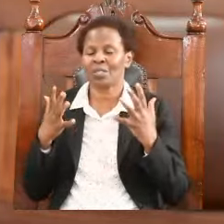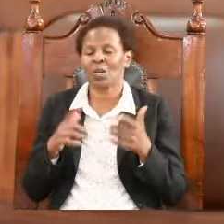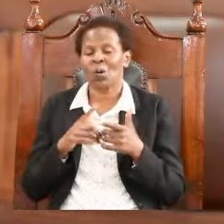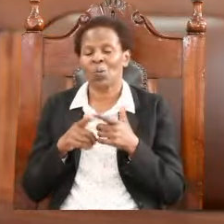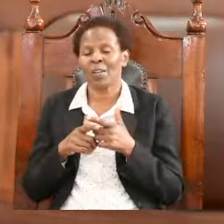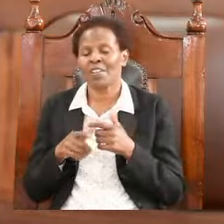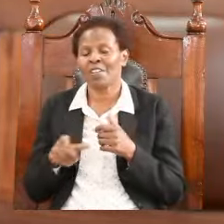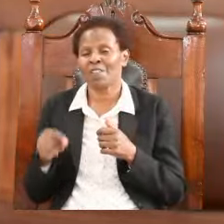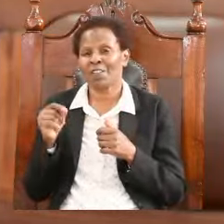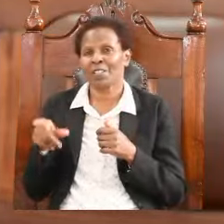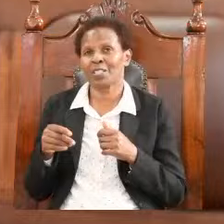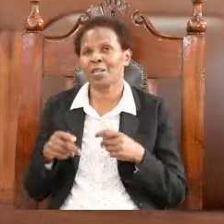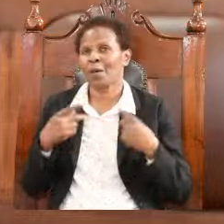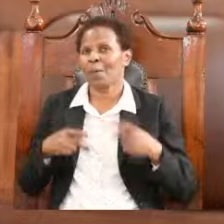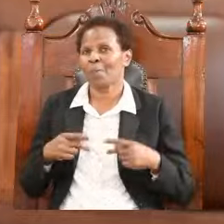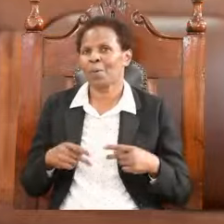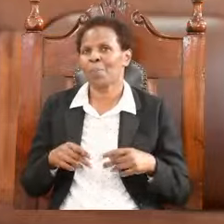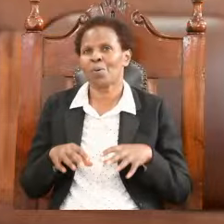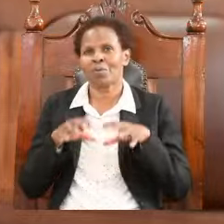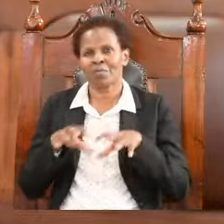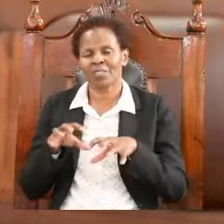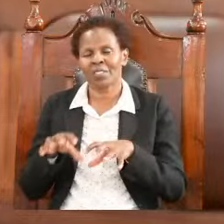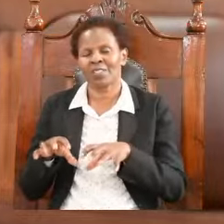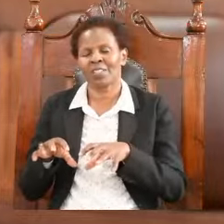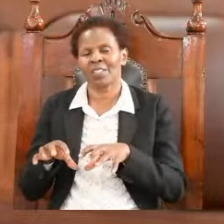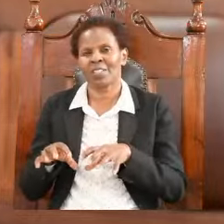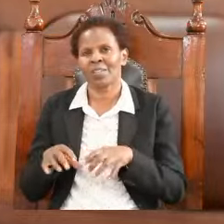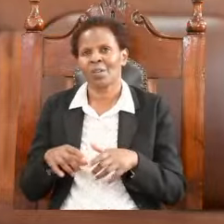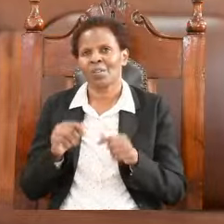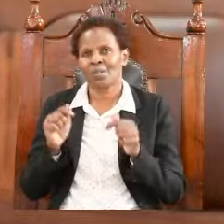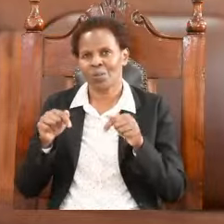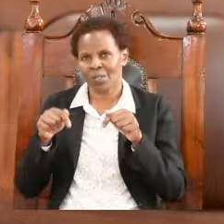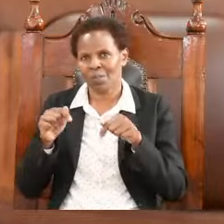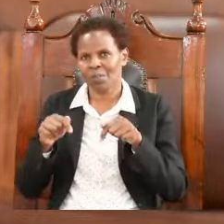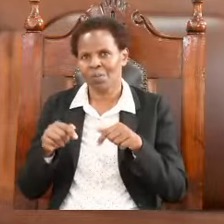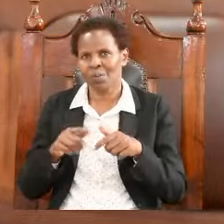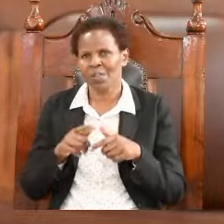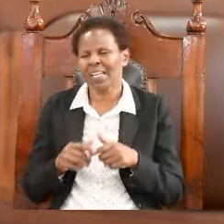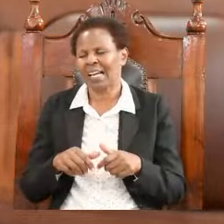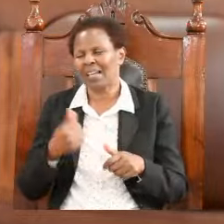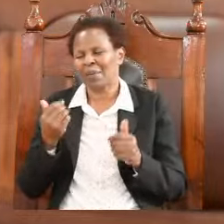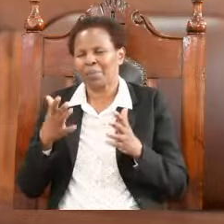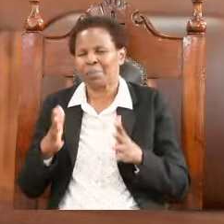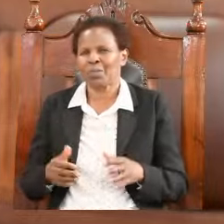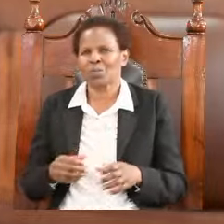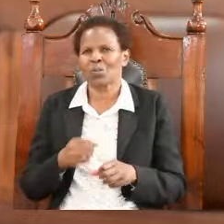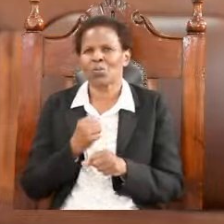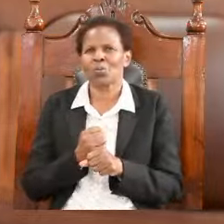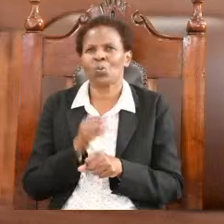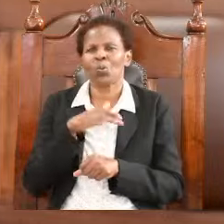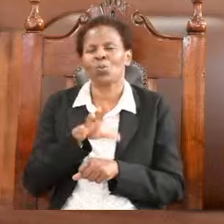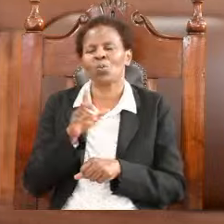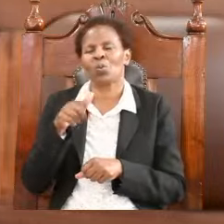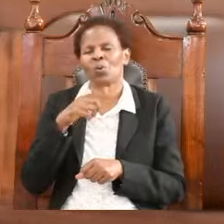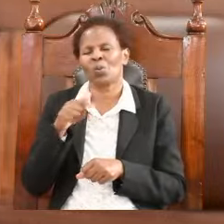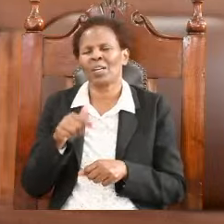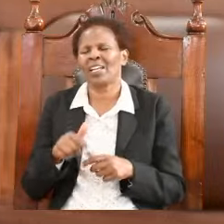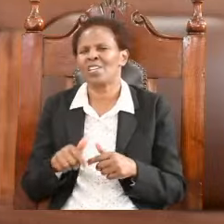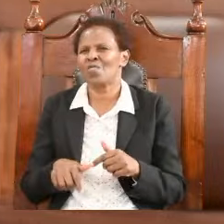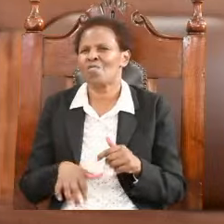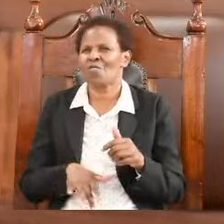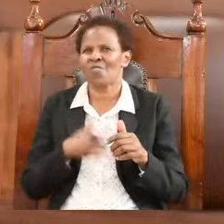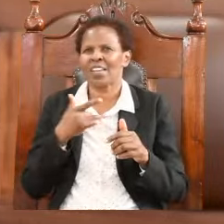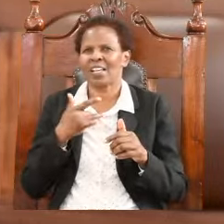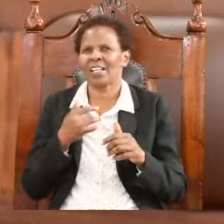arona magithinika. Tariu umuthi uyu mundu angigwika uru. Na wigue mundu ucio ni aguturia ngoro muno. Na urigwo